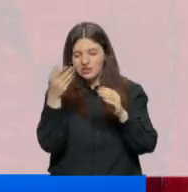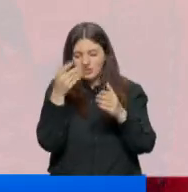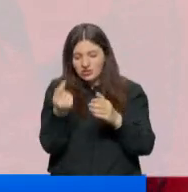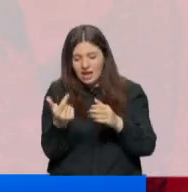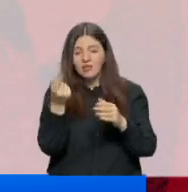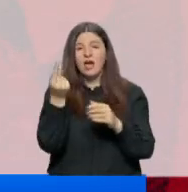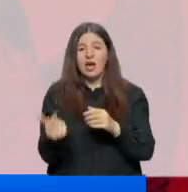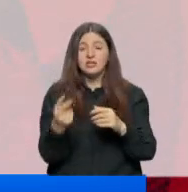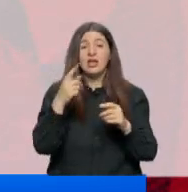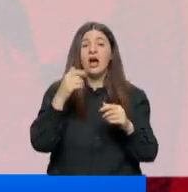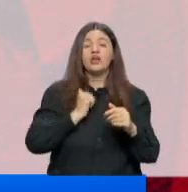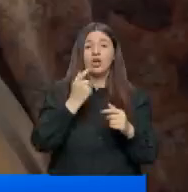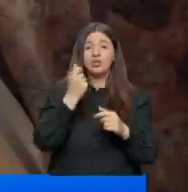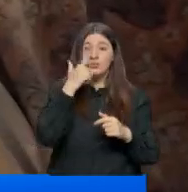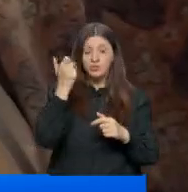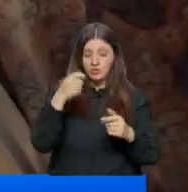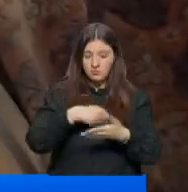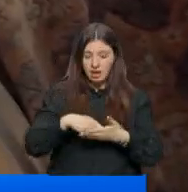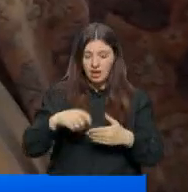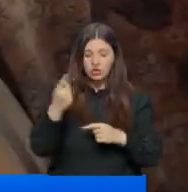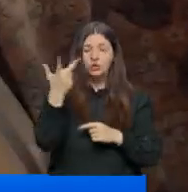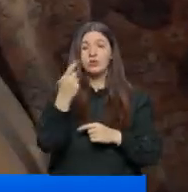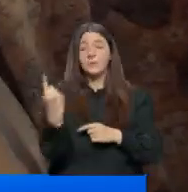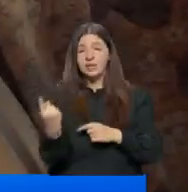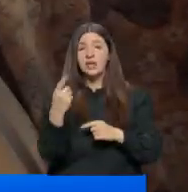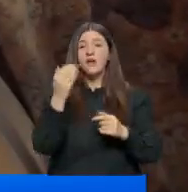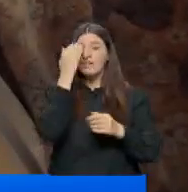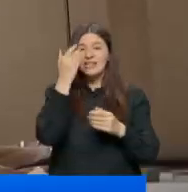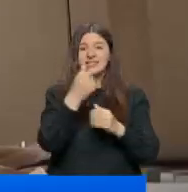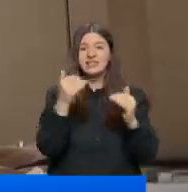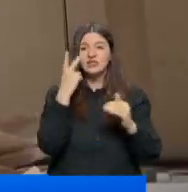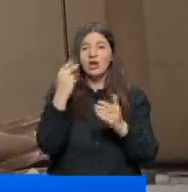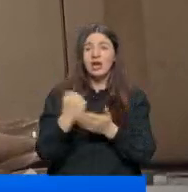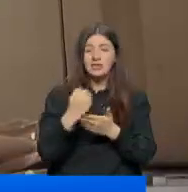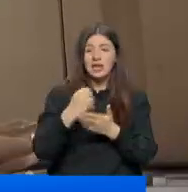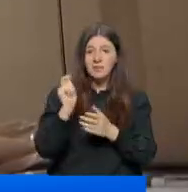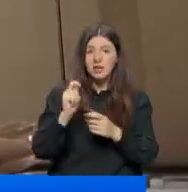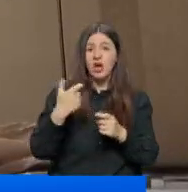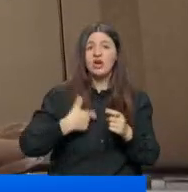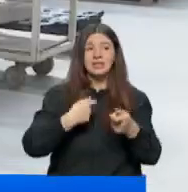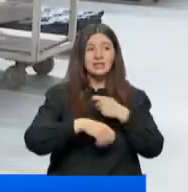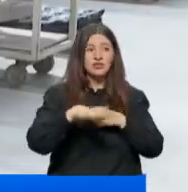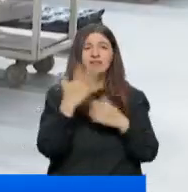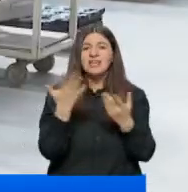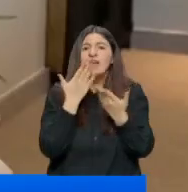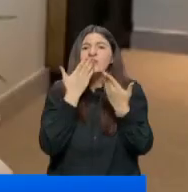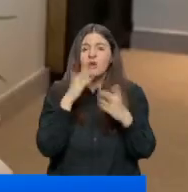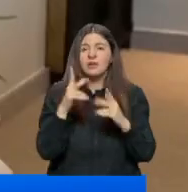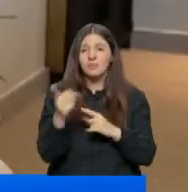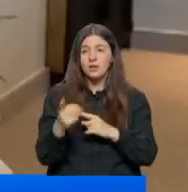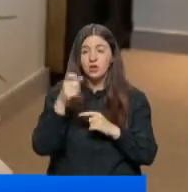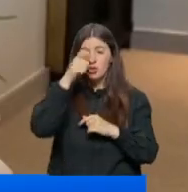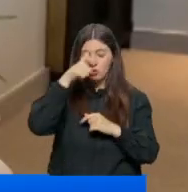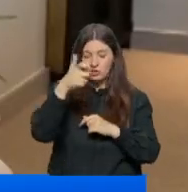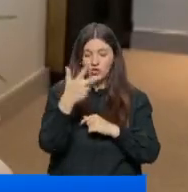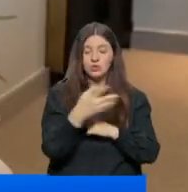ücretlinin müdürünün maaşı 1/3 kadar. Yoksulluk sınırı kadar kazanabilen kamuda da özel sektörde de neredeyse yok.